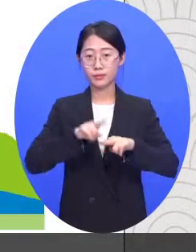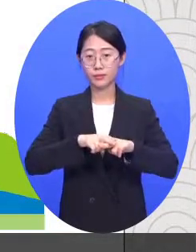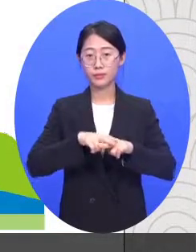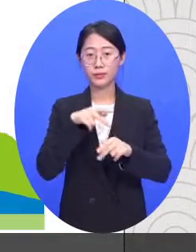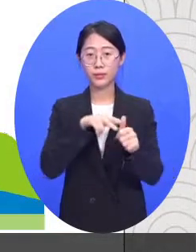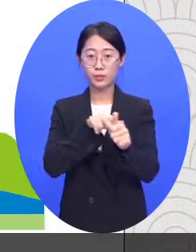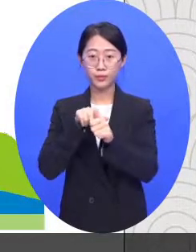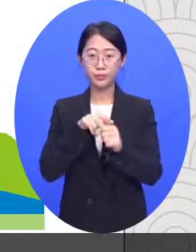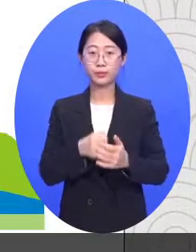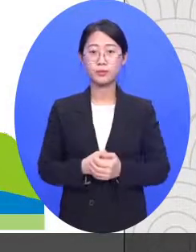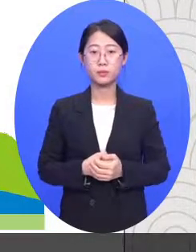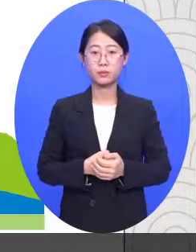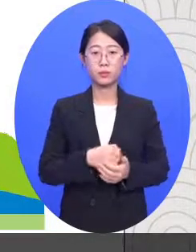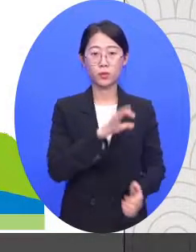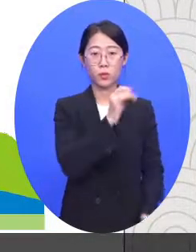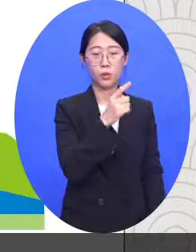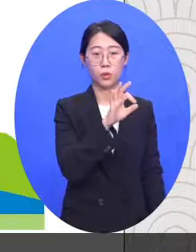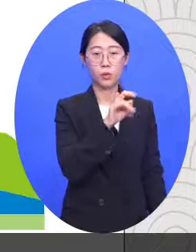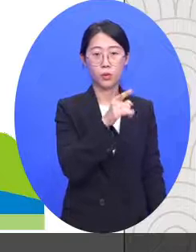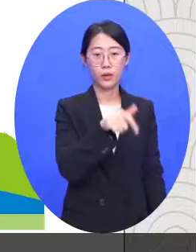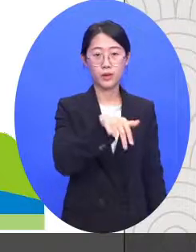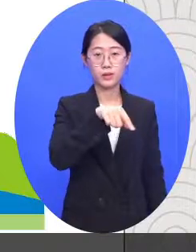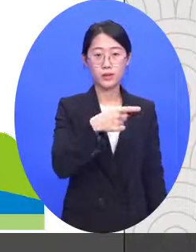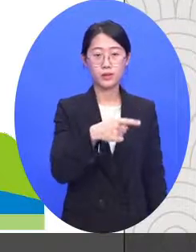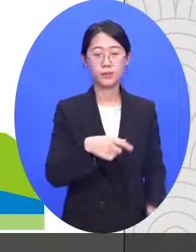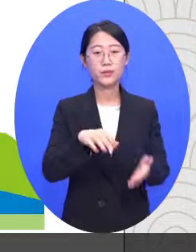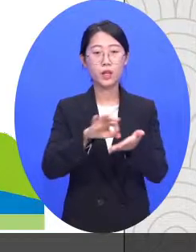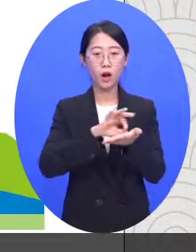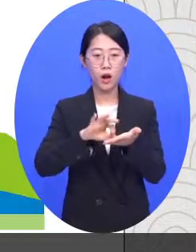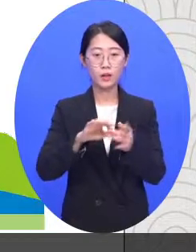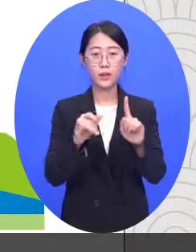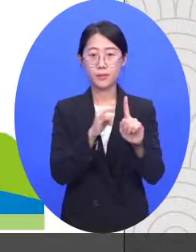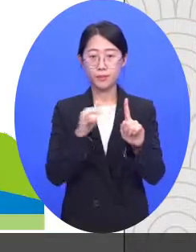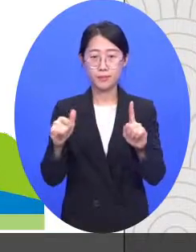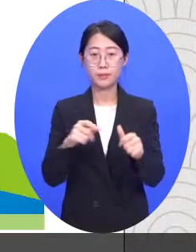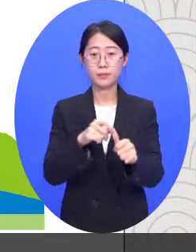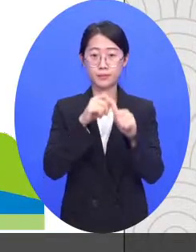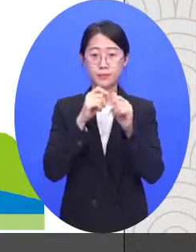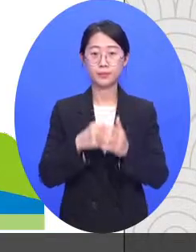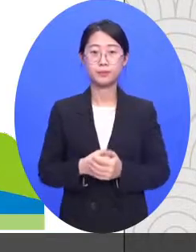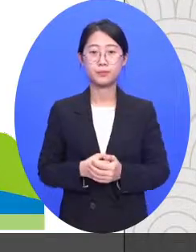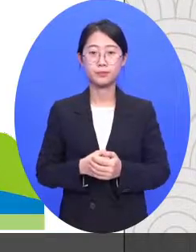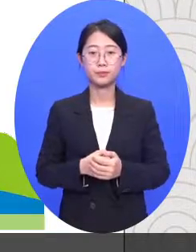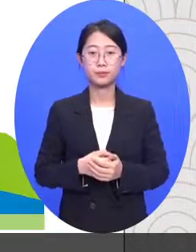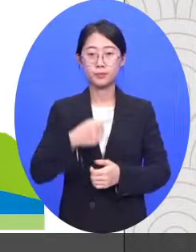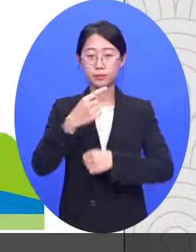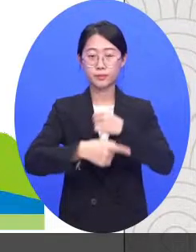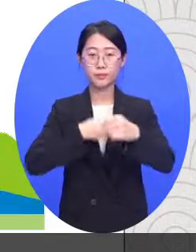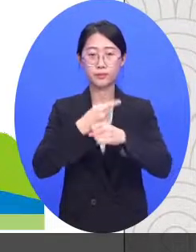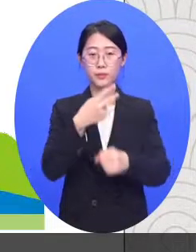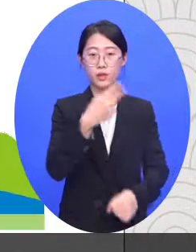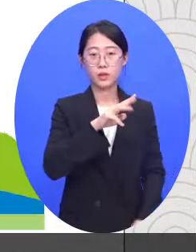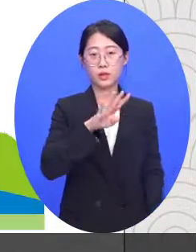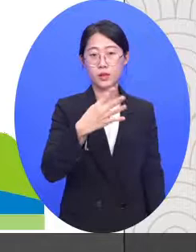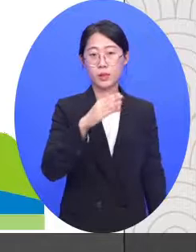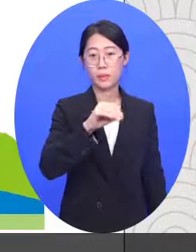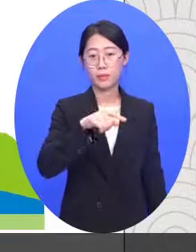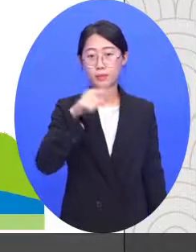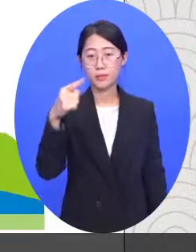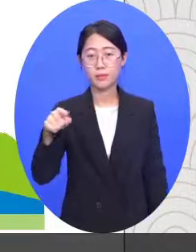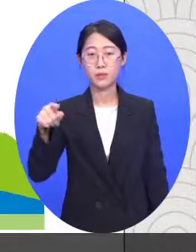이어서 일자리 정보입니다. OSF 솔루션에서 격리사무원 1명을 모집합니다. 임금은